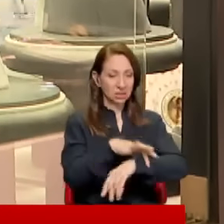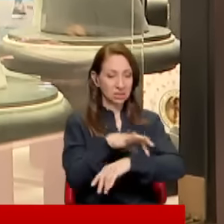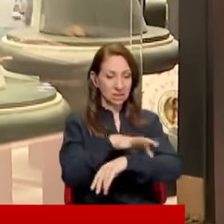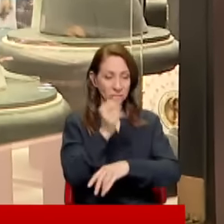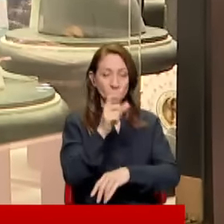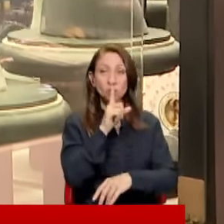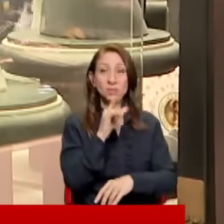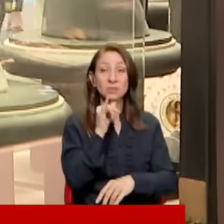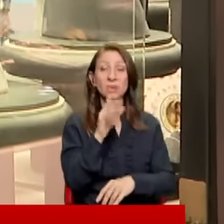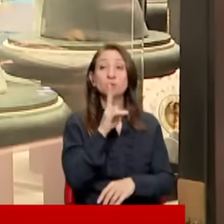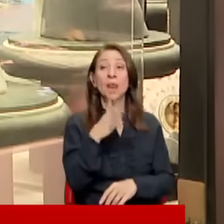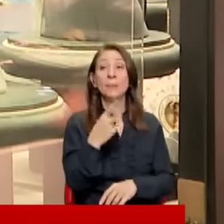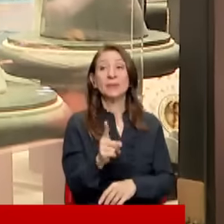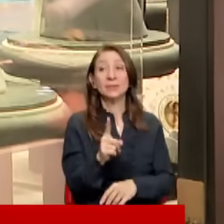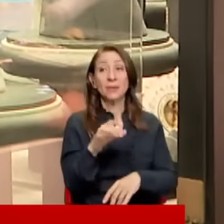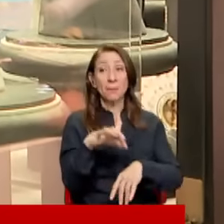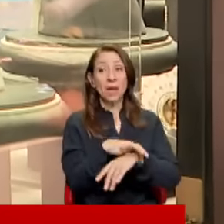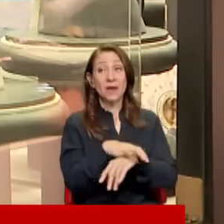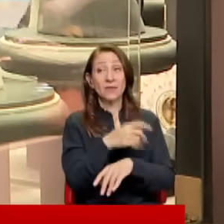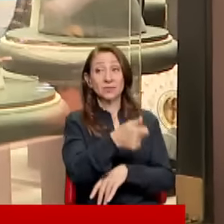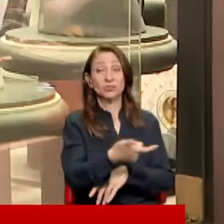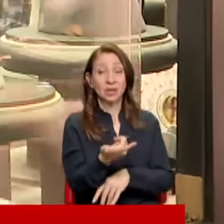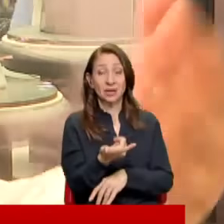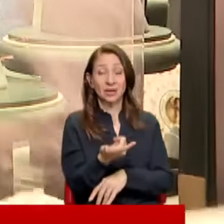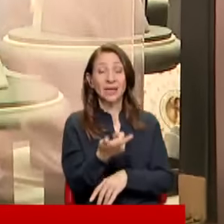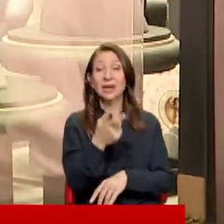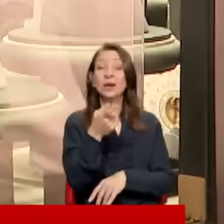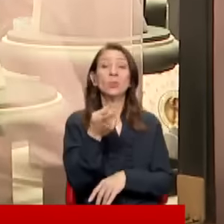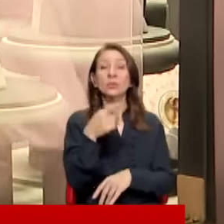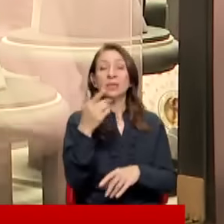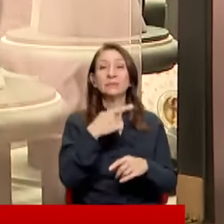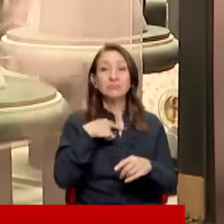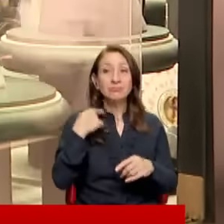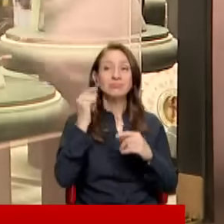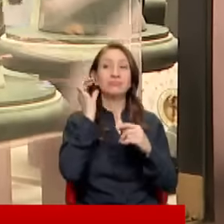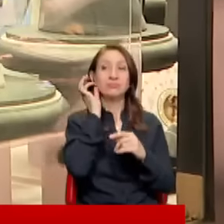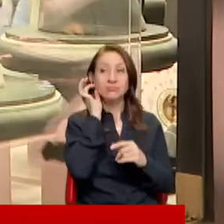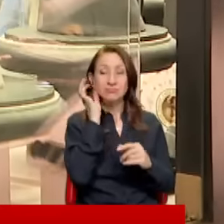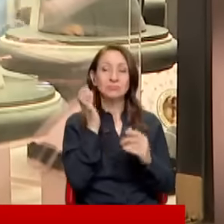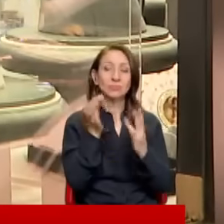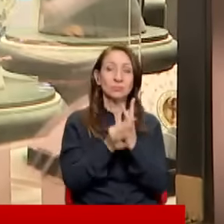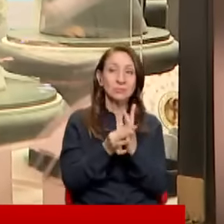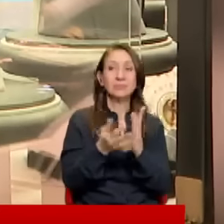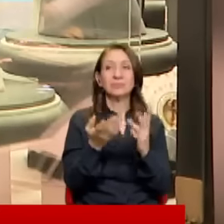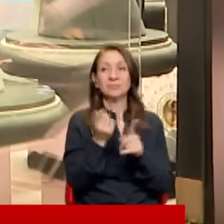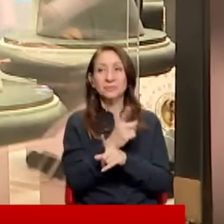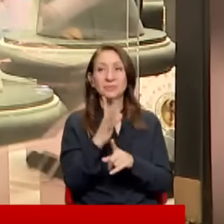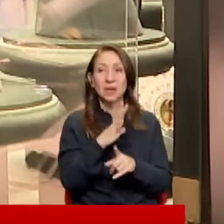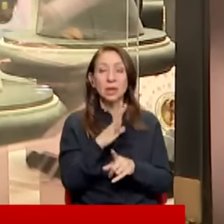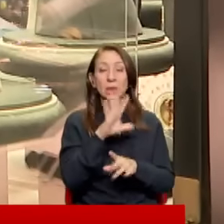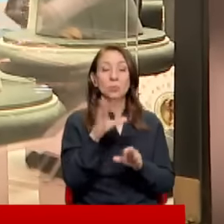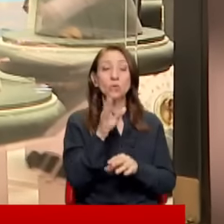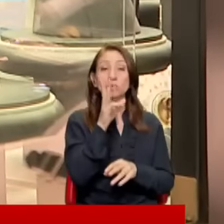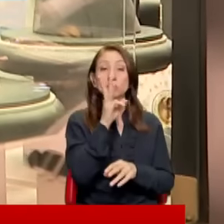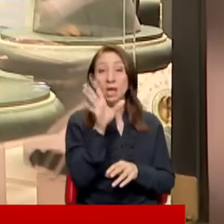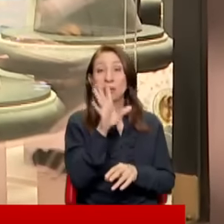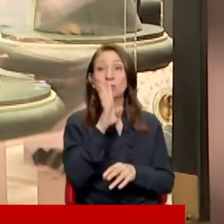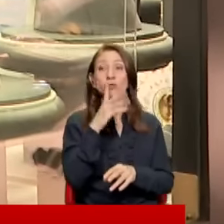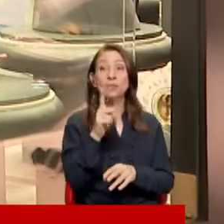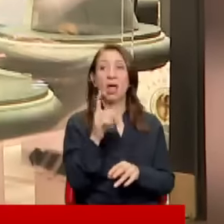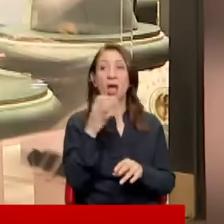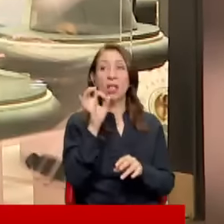100 gr 250.000 sadece Teye para verecek bunun diğer takıları var alyansı var işte yüzü var küpesi var seti Var Aşağı yı 350 400.000 lira